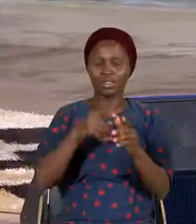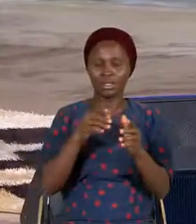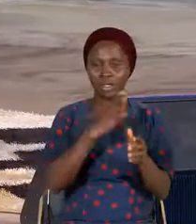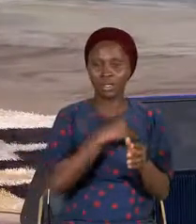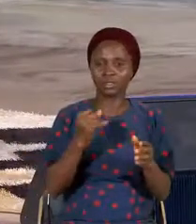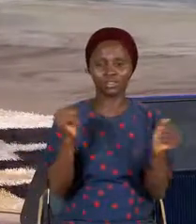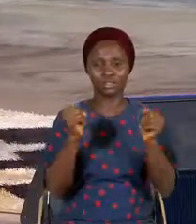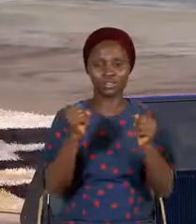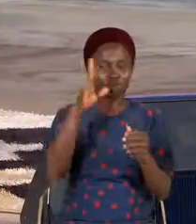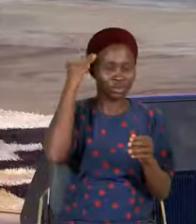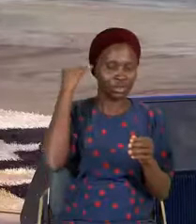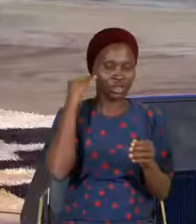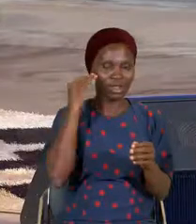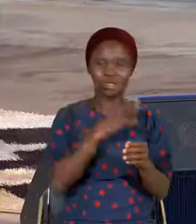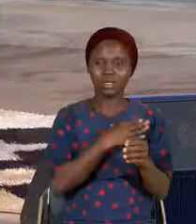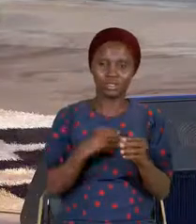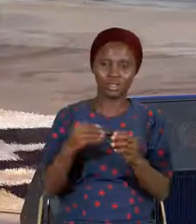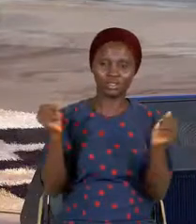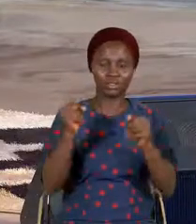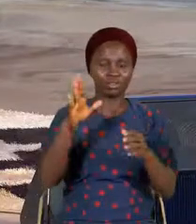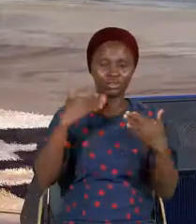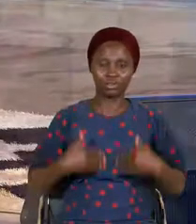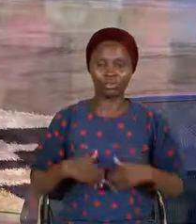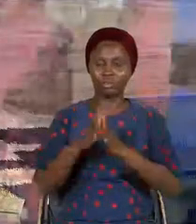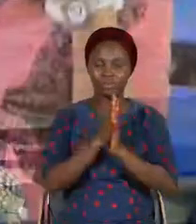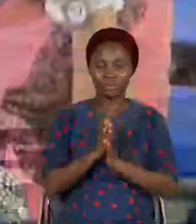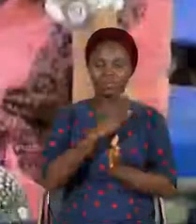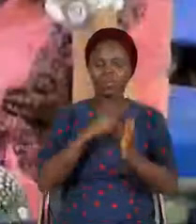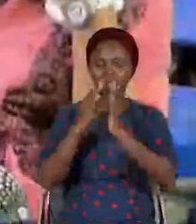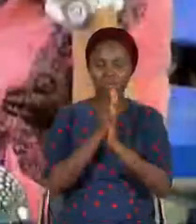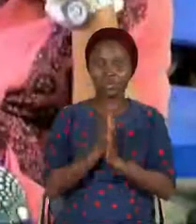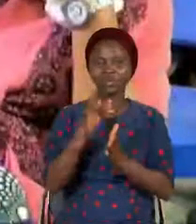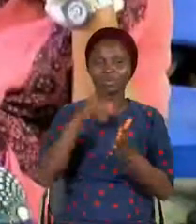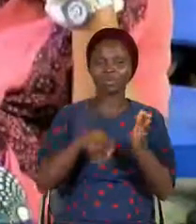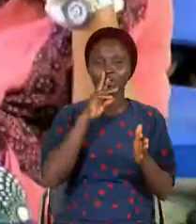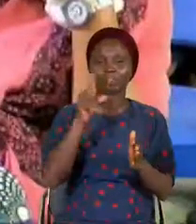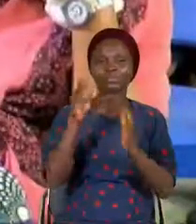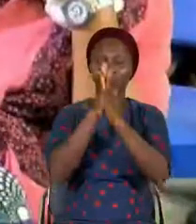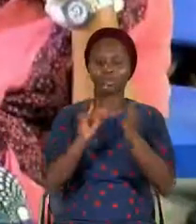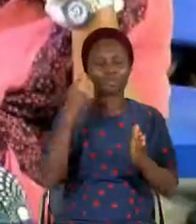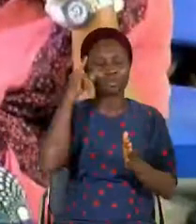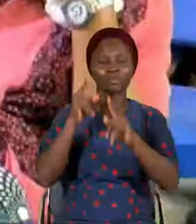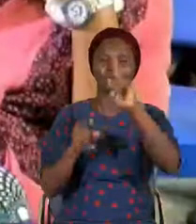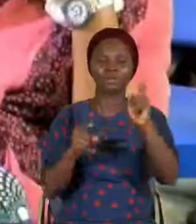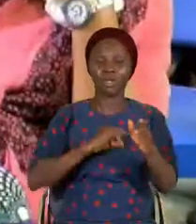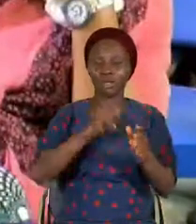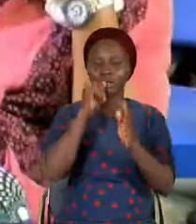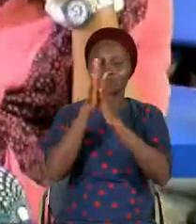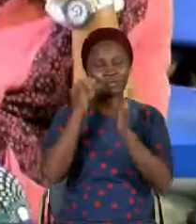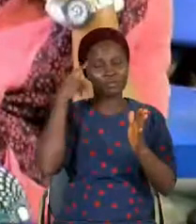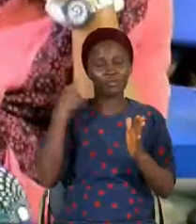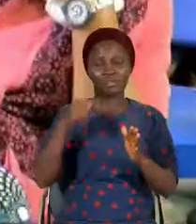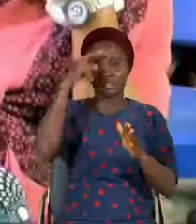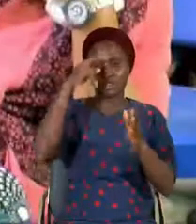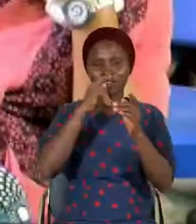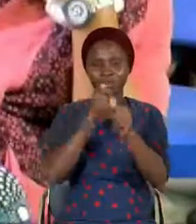la tête, de secouer votre corps pour dire je prie. Pourquoi pries-tu? Je prie pour le don de la